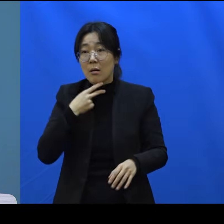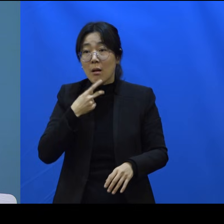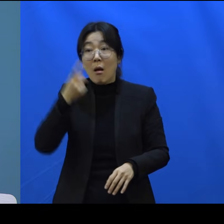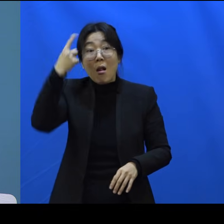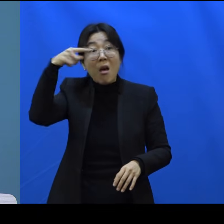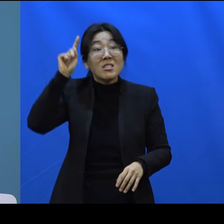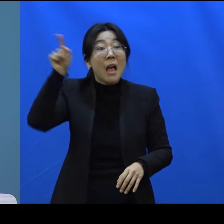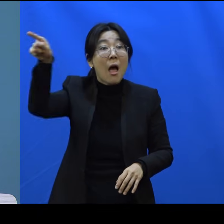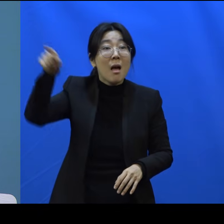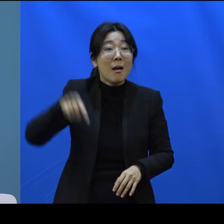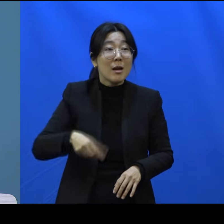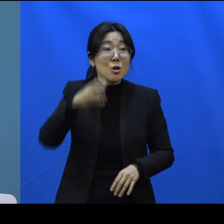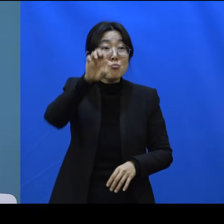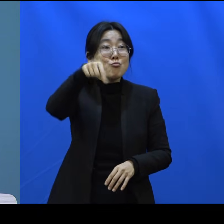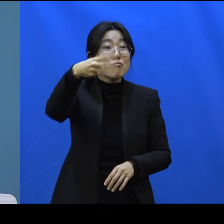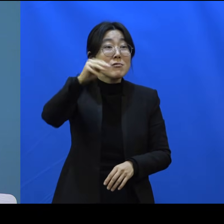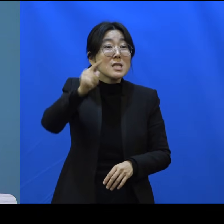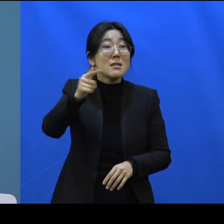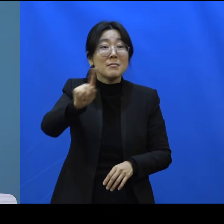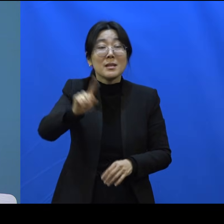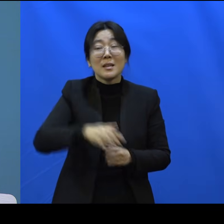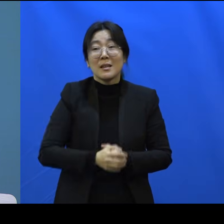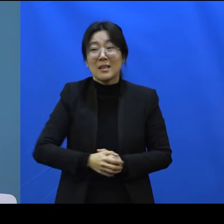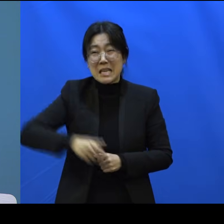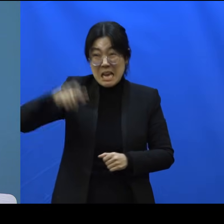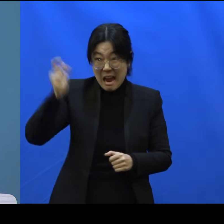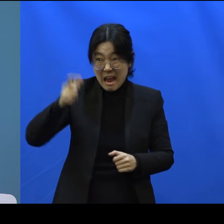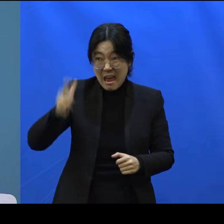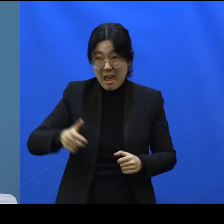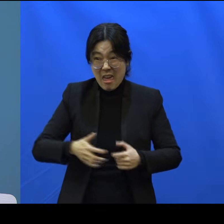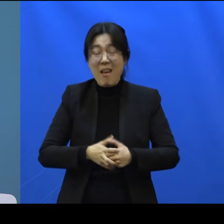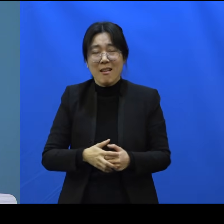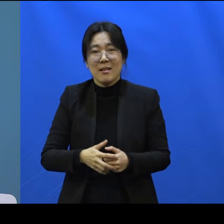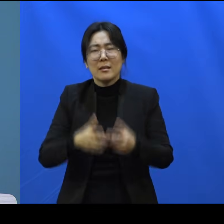힘을 가져야 지도자가 되죠, 그죠? 이게 세상입니다.